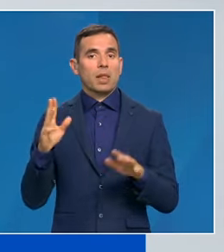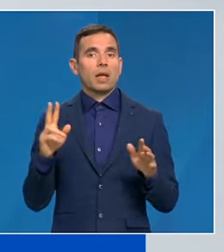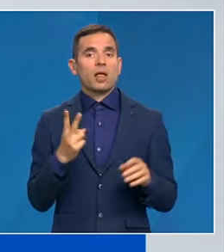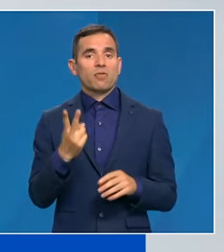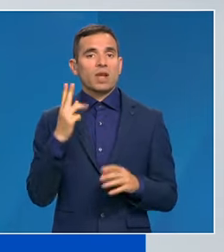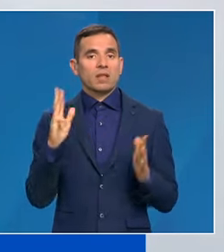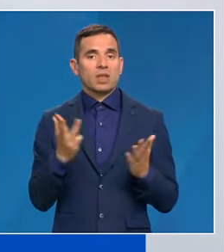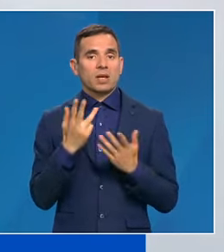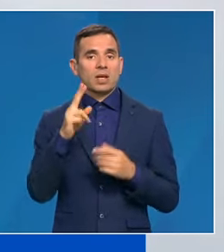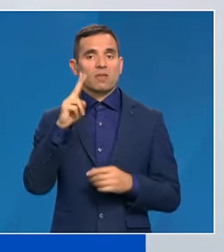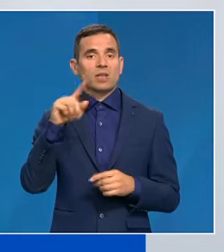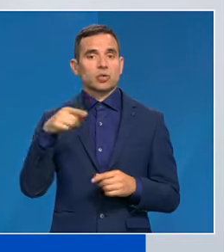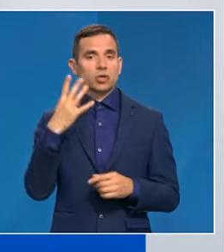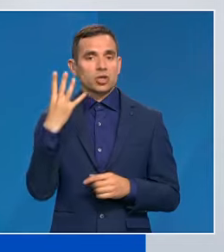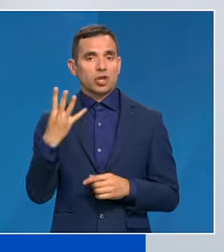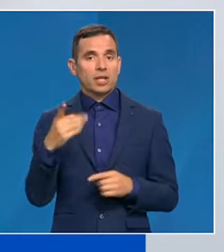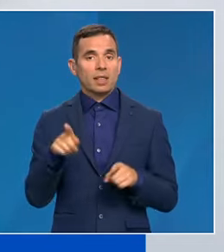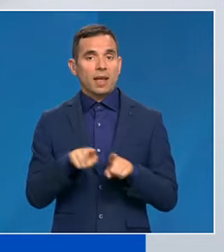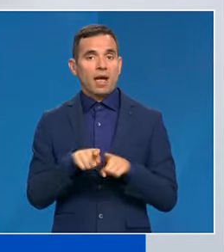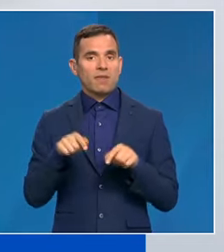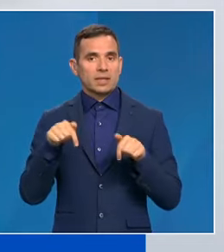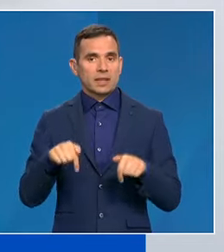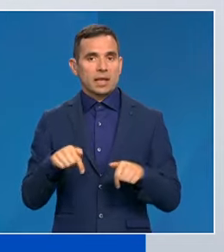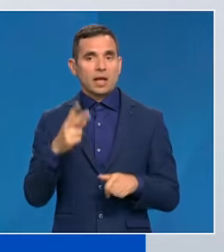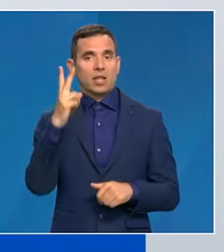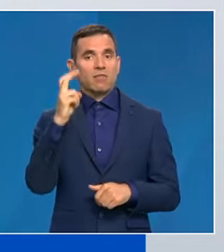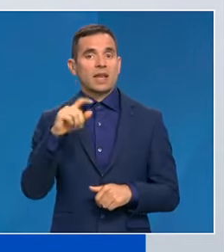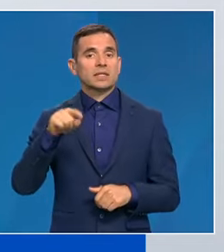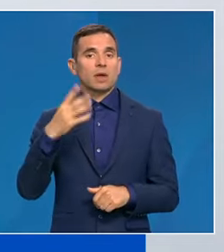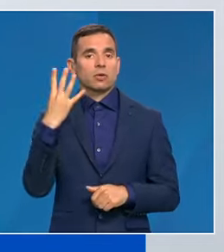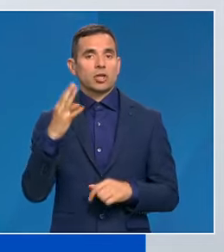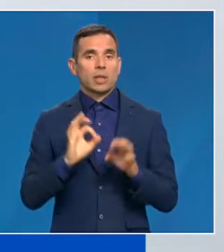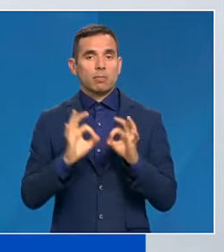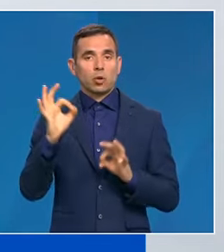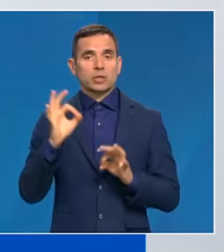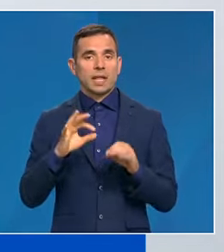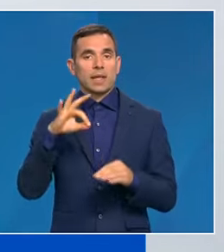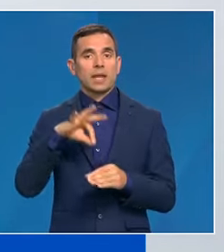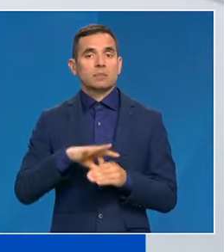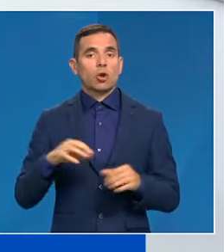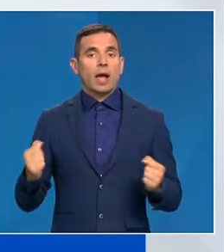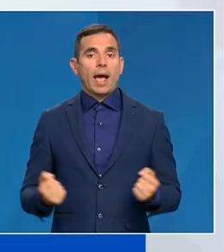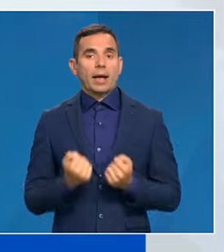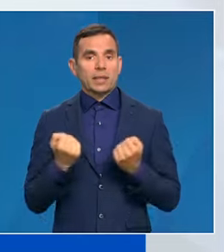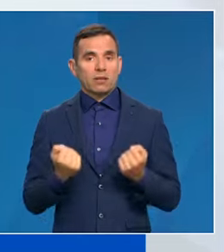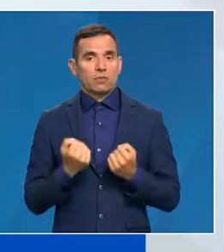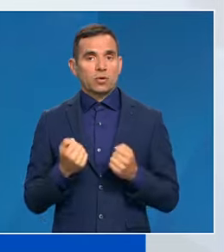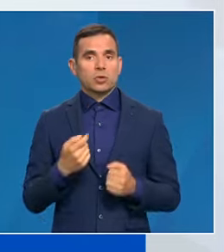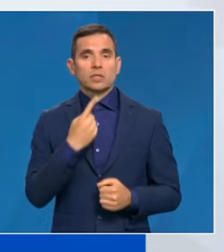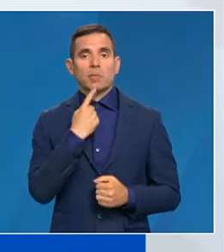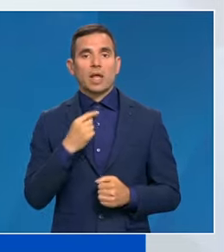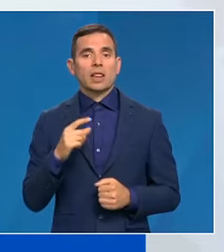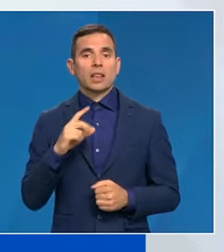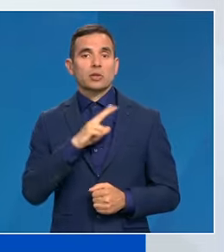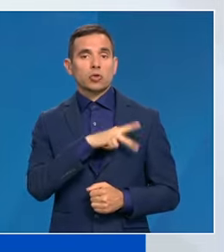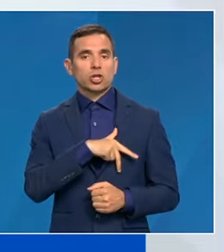2019 20.4, такава е и сега. 20,4% изборна активност. Имената на